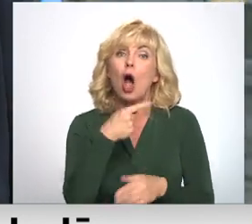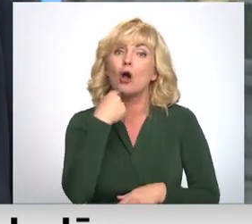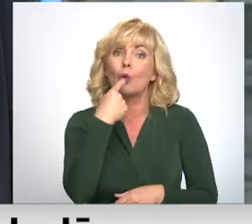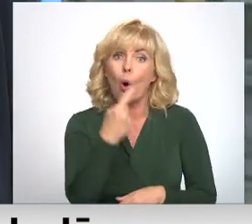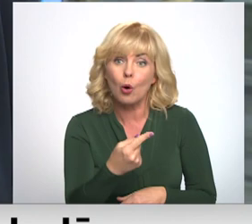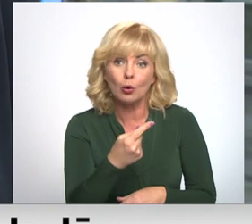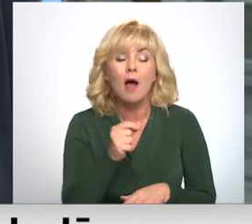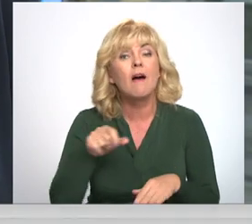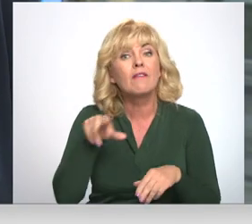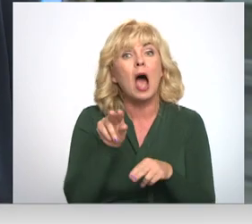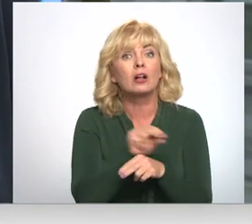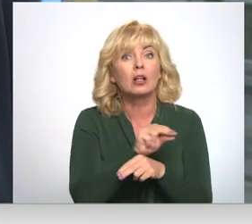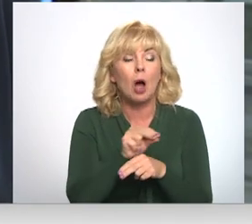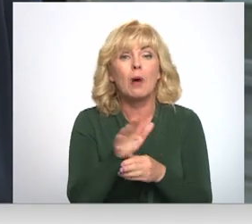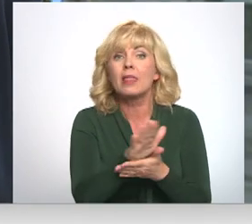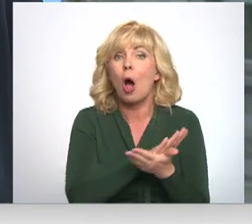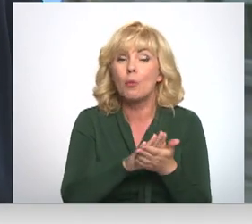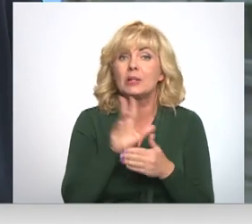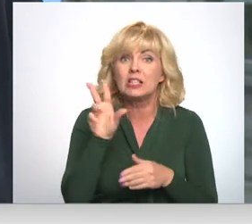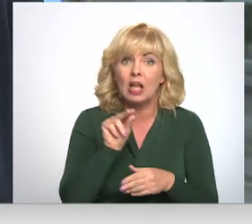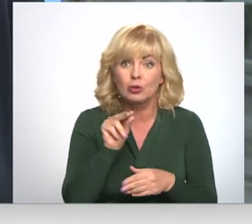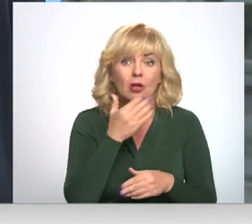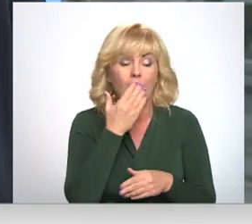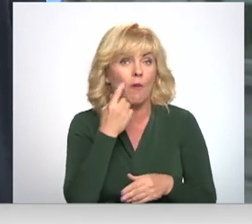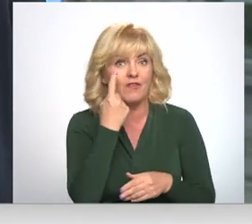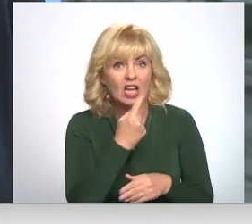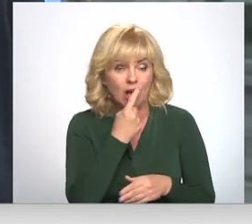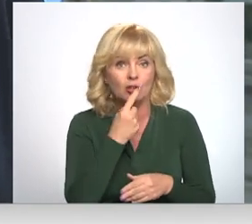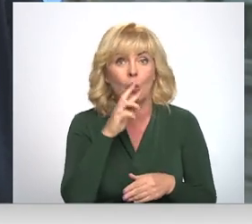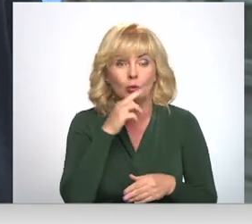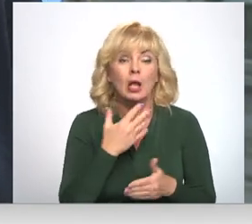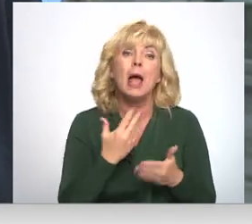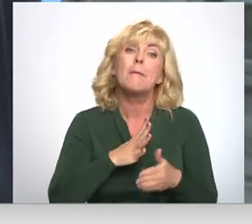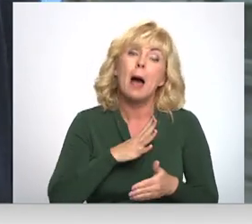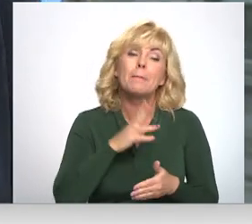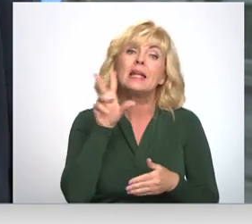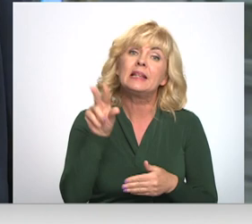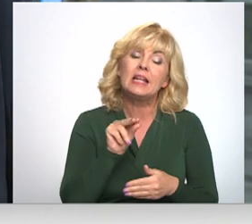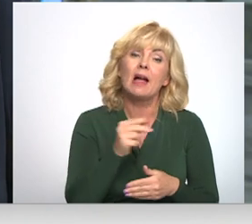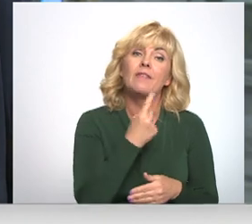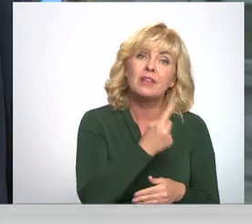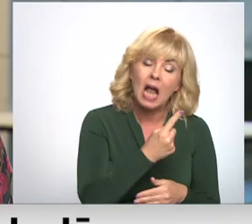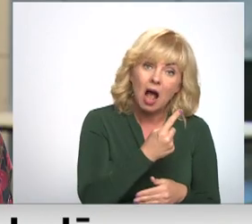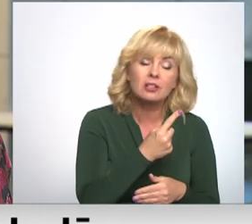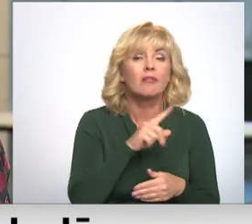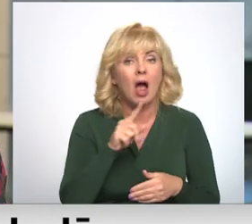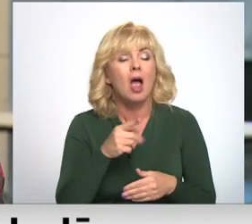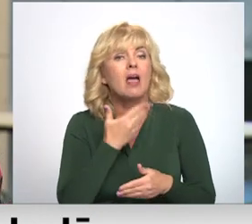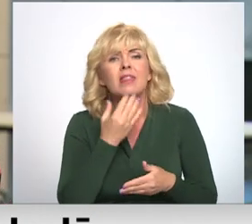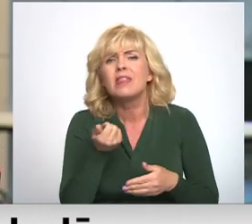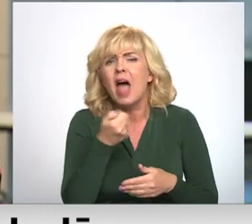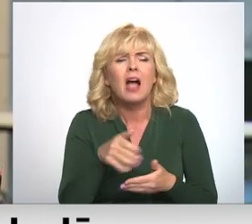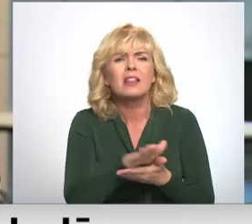vairāk labotāji, bet man nav bijis diktāts bez nevienas kļūdas. Man ir bijis diktāts ar vienu kļūdu, bet bez nevienas nav. Idejas